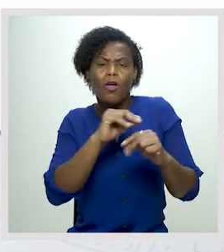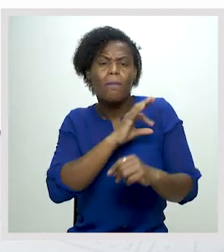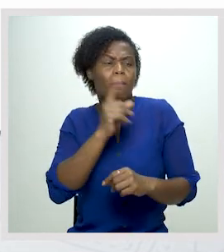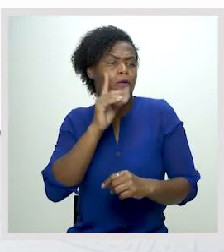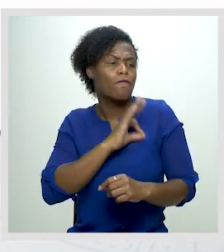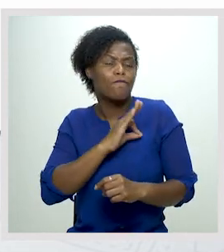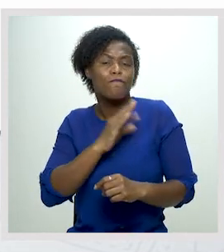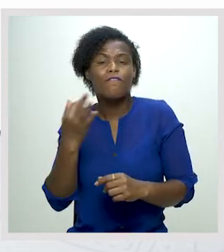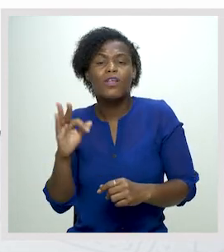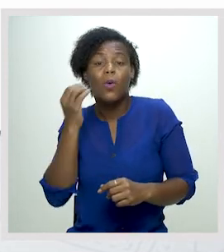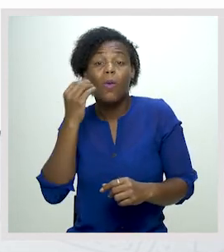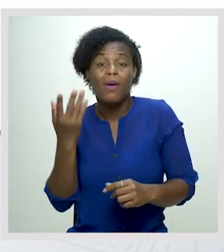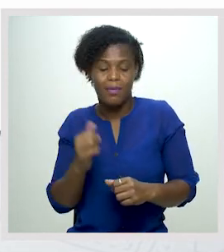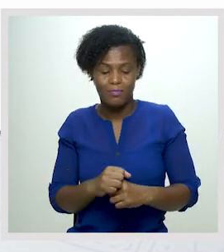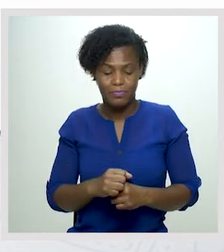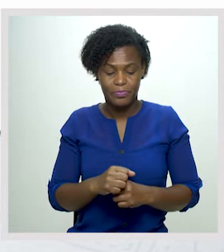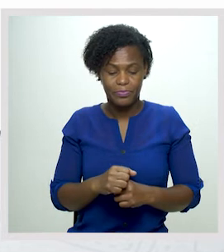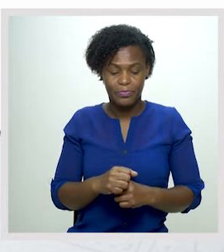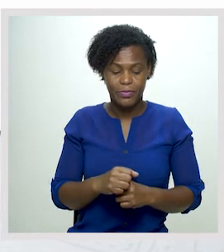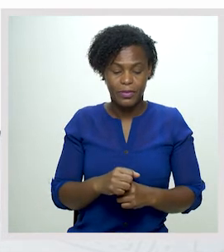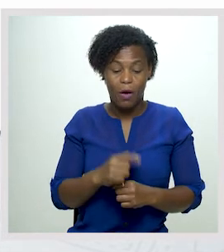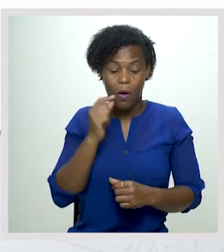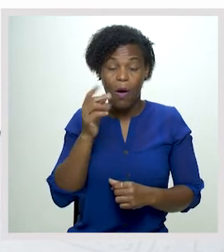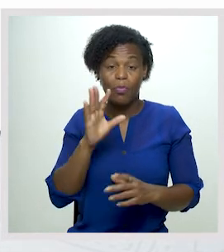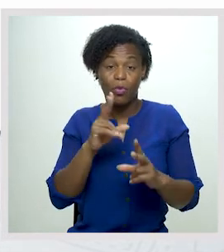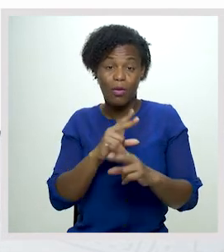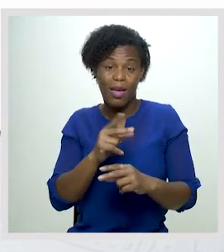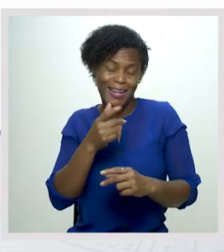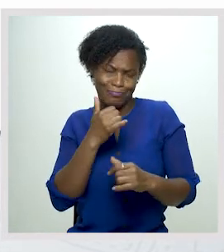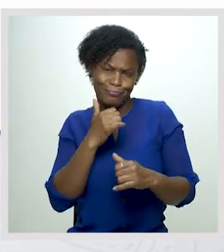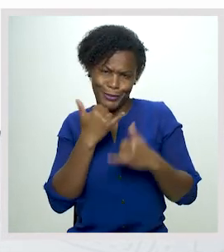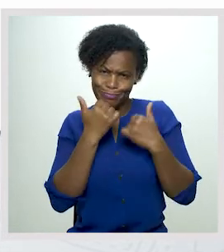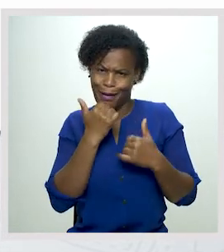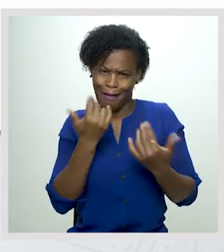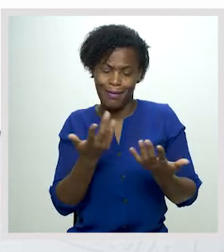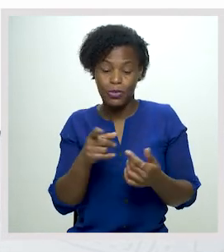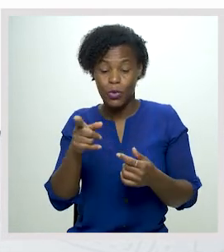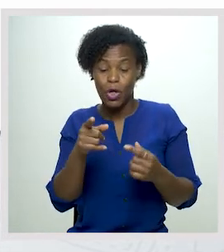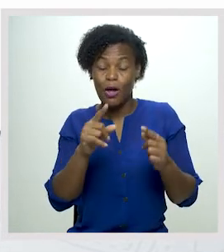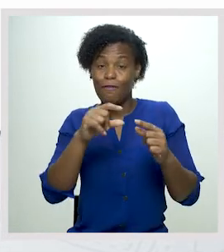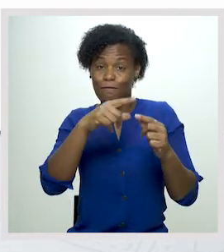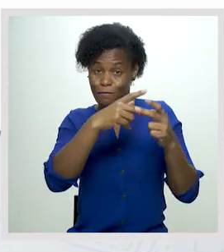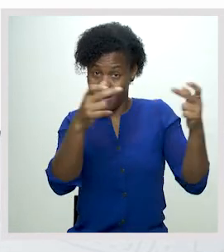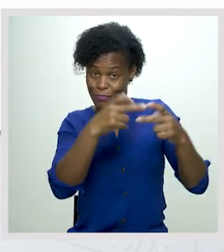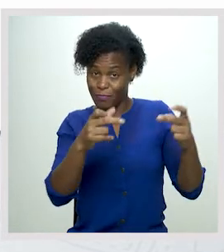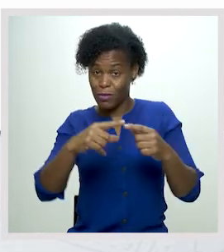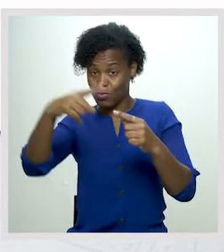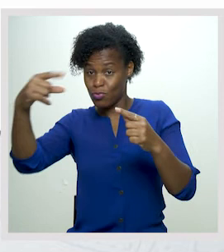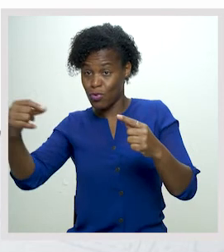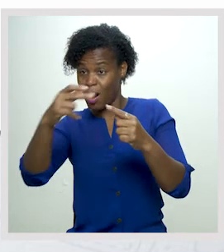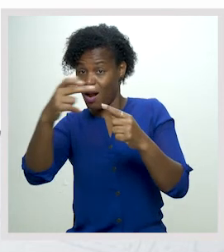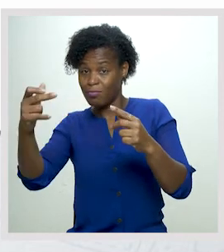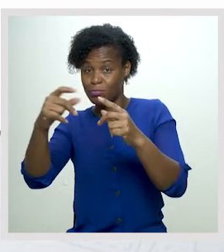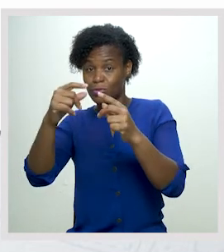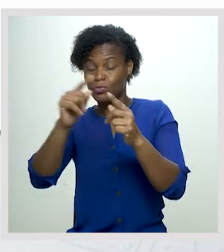français? Il est sympa. Tu dois associer ces phrases aux bulles suivantes. 1.